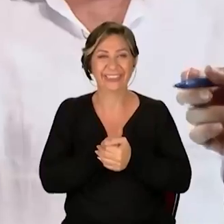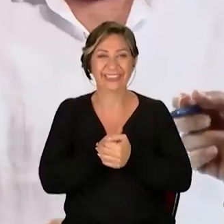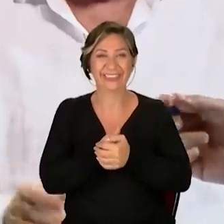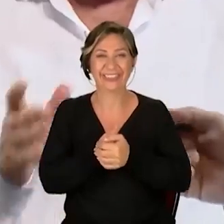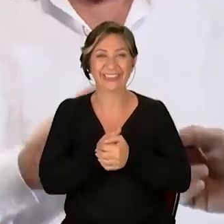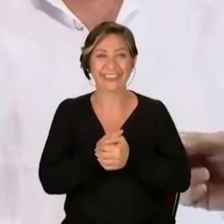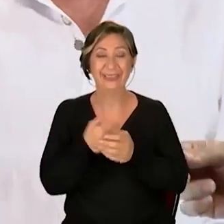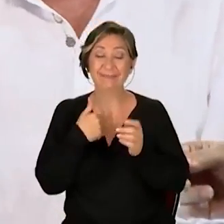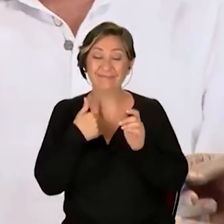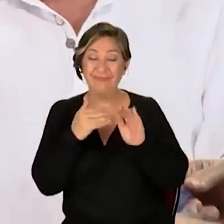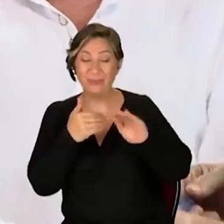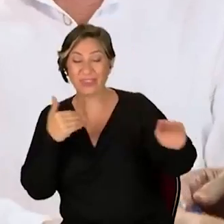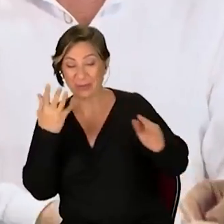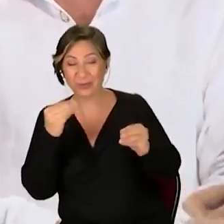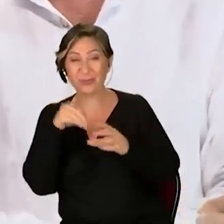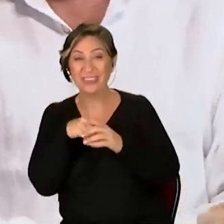yaşlı bir adam olduğum için